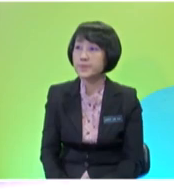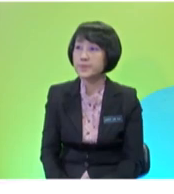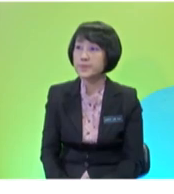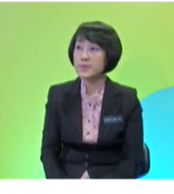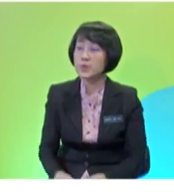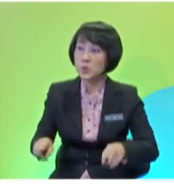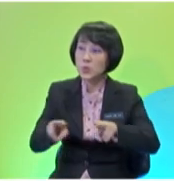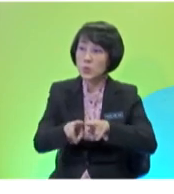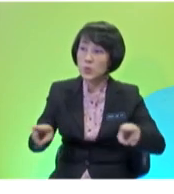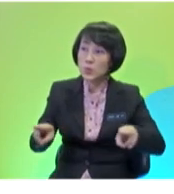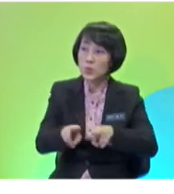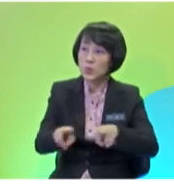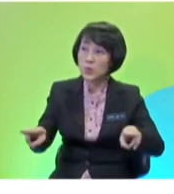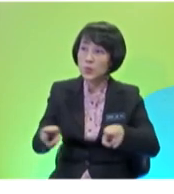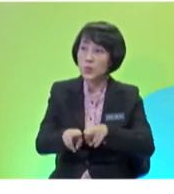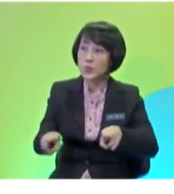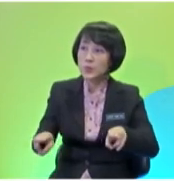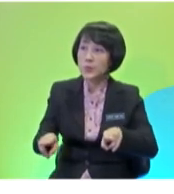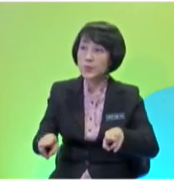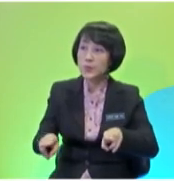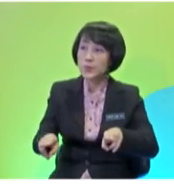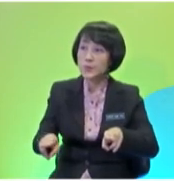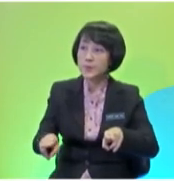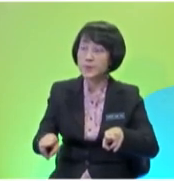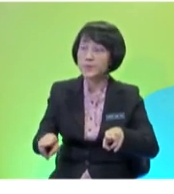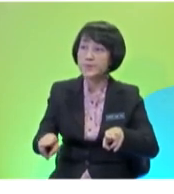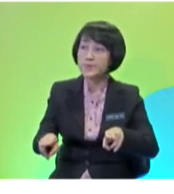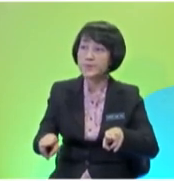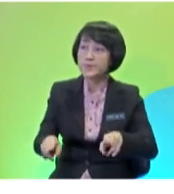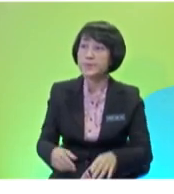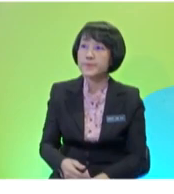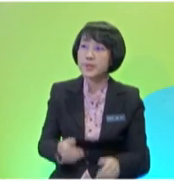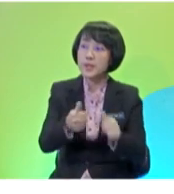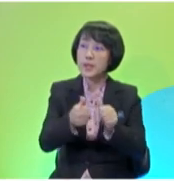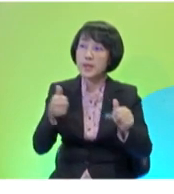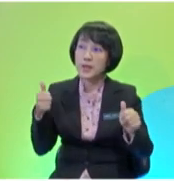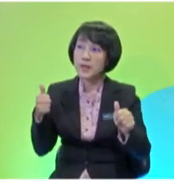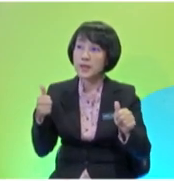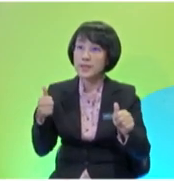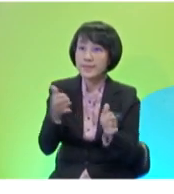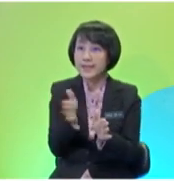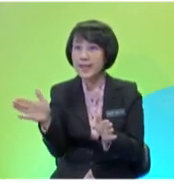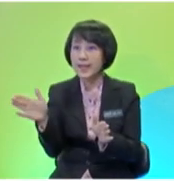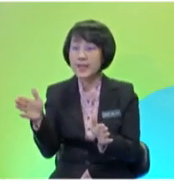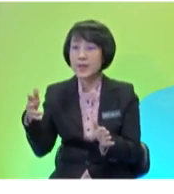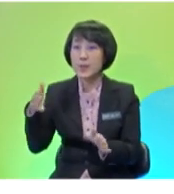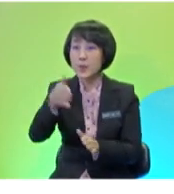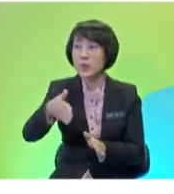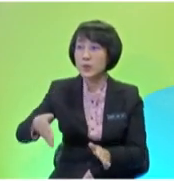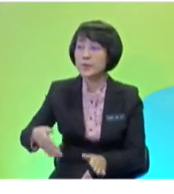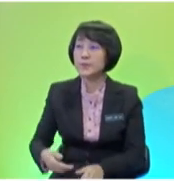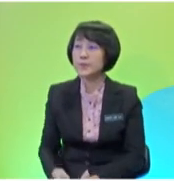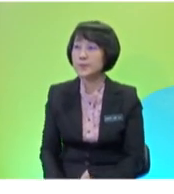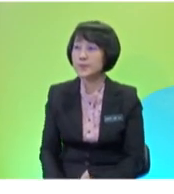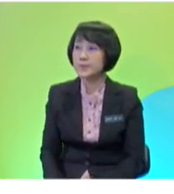bahagian atas. Okey, bawah ni pastikan kita pun tanda 21 juga. Jadi nak elakkan daripada kita tersengat potong. Jadi 21,